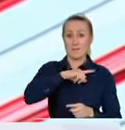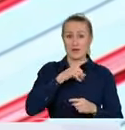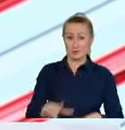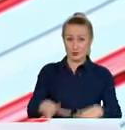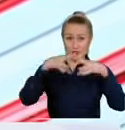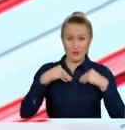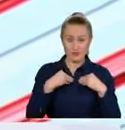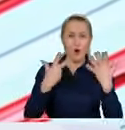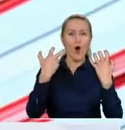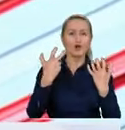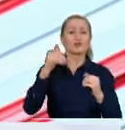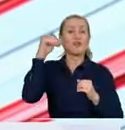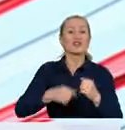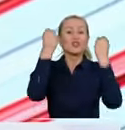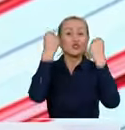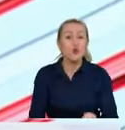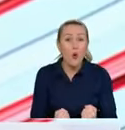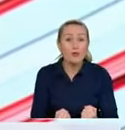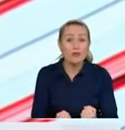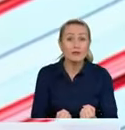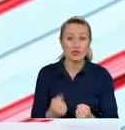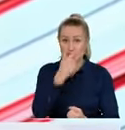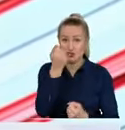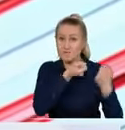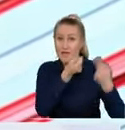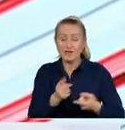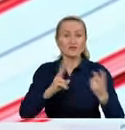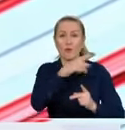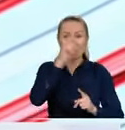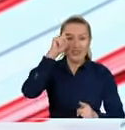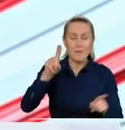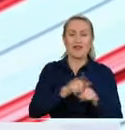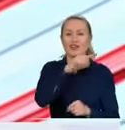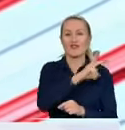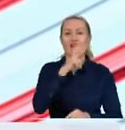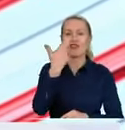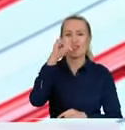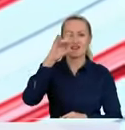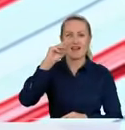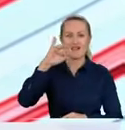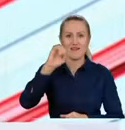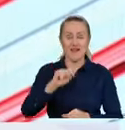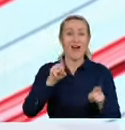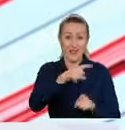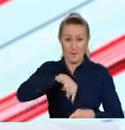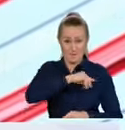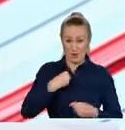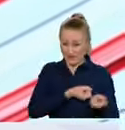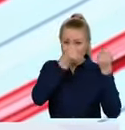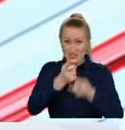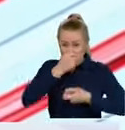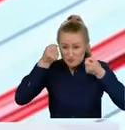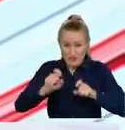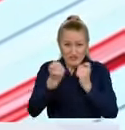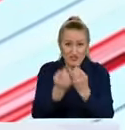tysięcy ton śmieci z Niemiec, ale również z Nigerii. Staliśmy się wielkim wysypiskiem. Czas z tym skończyć. Czas